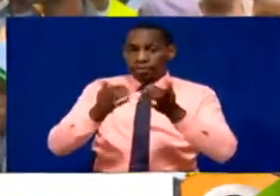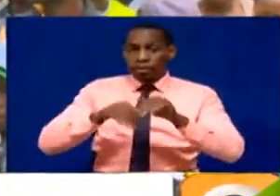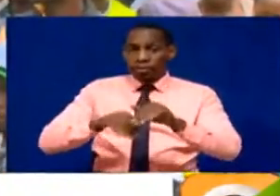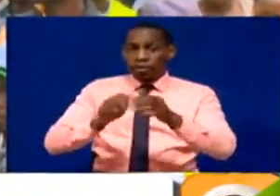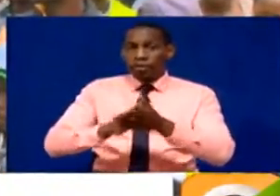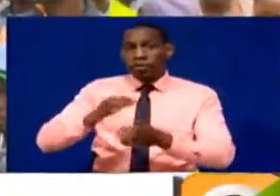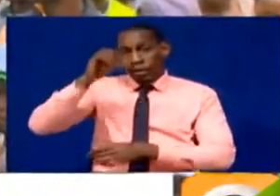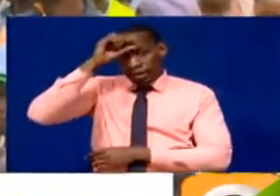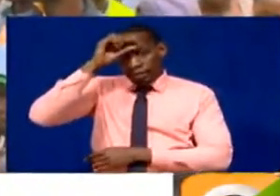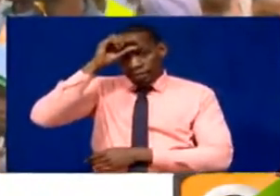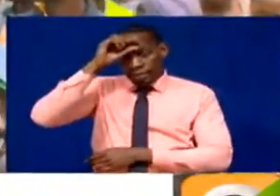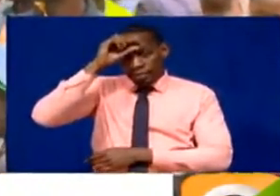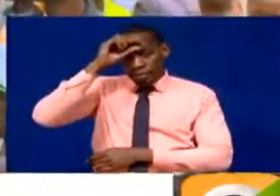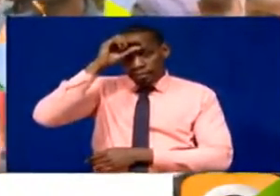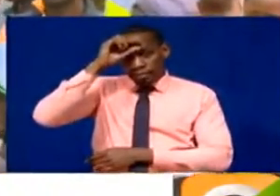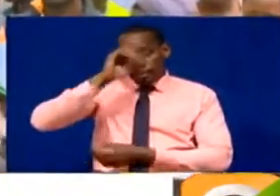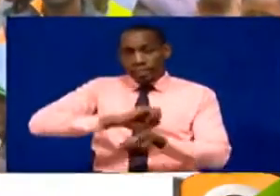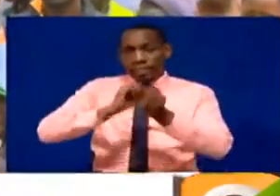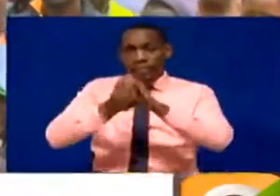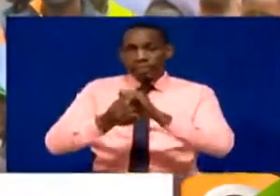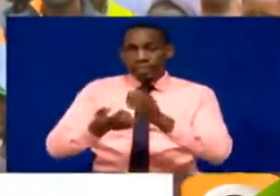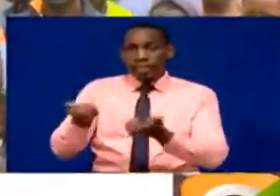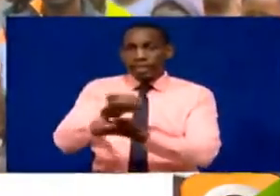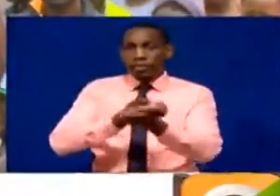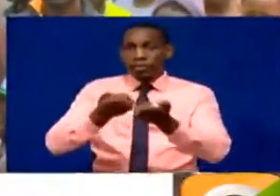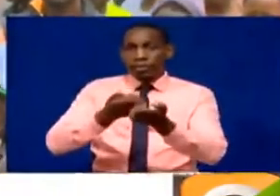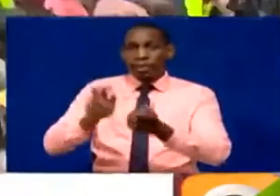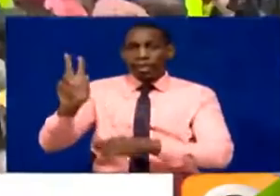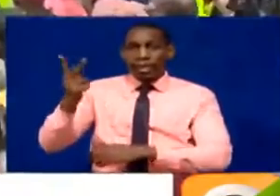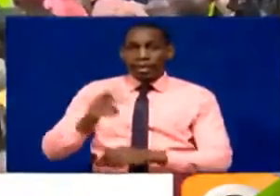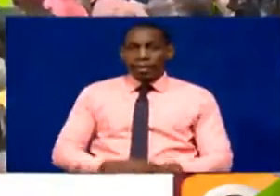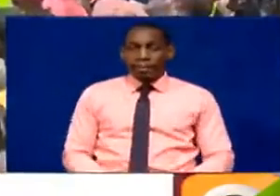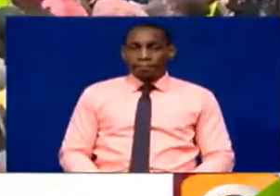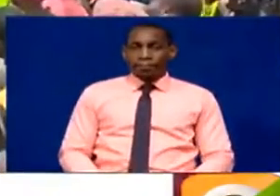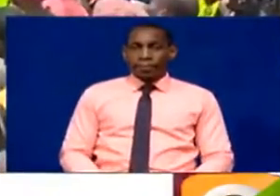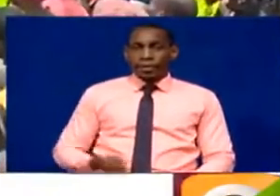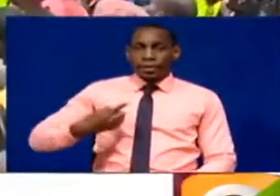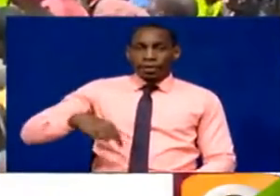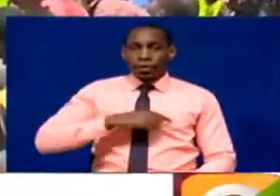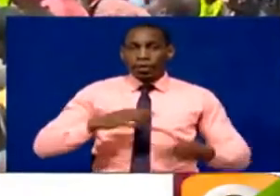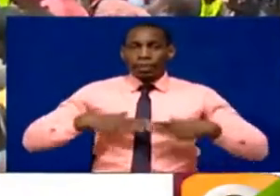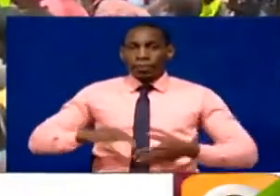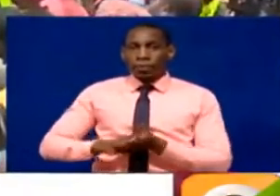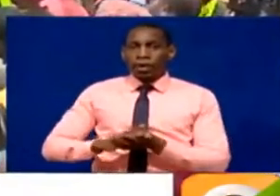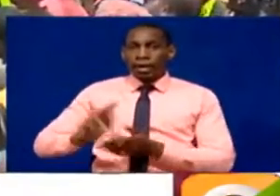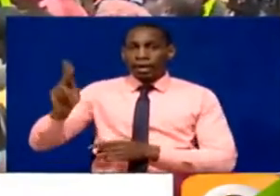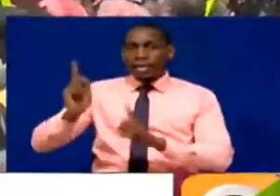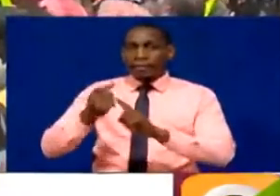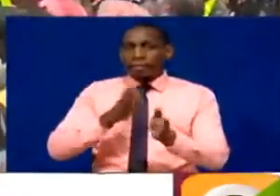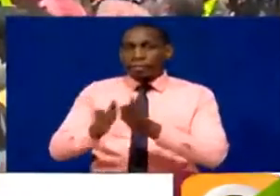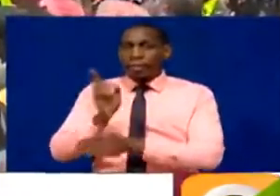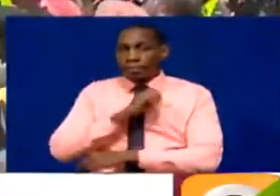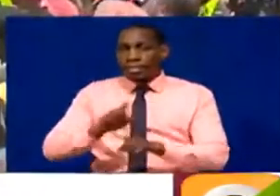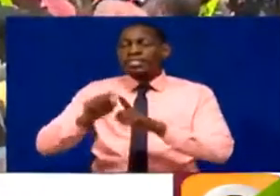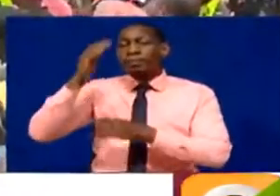kupitia serikali ambayo itapindua uchumi wa kwanza wa Kenya. Sisi kama watu wa Kenya Kwanza tumejipanga